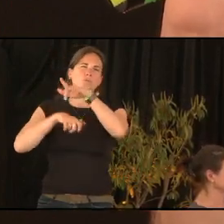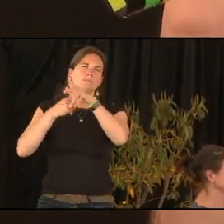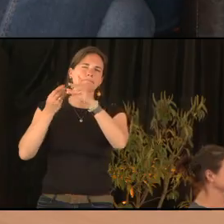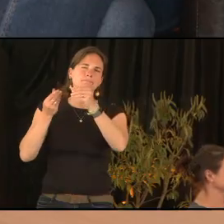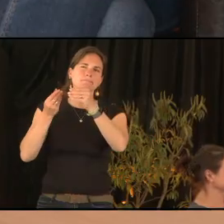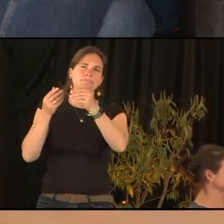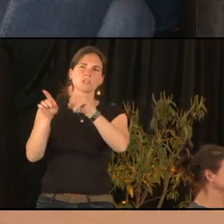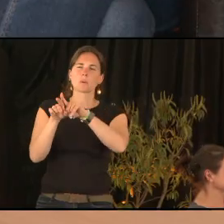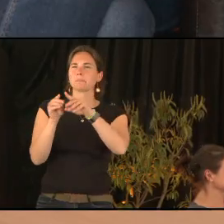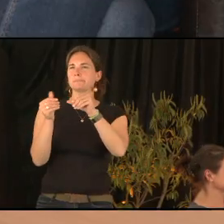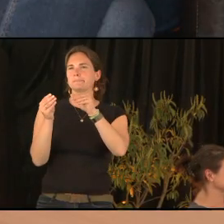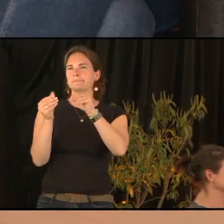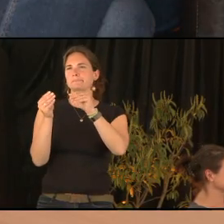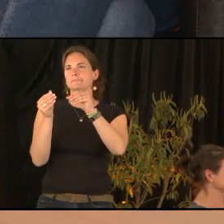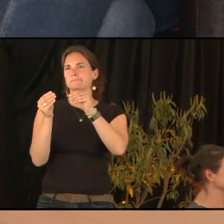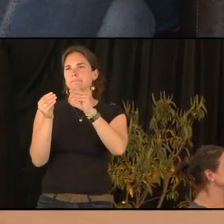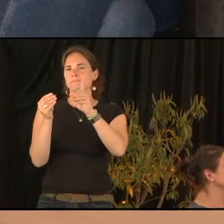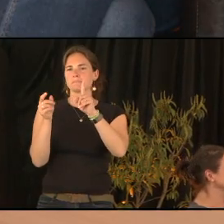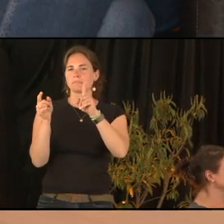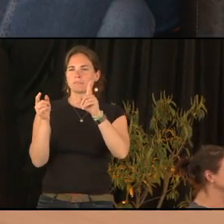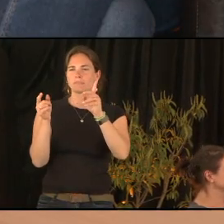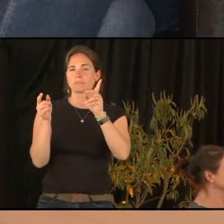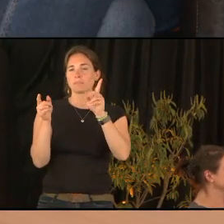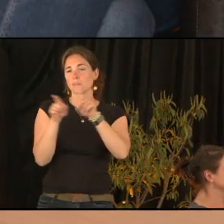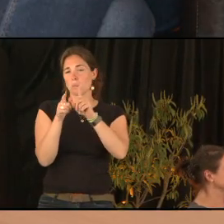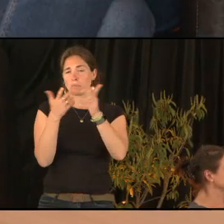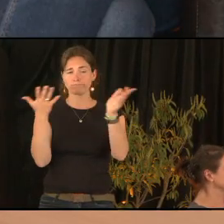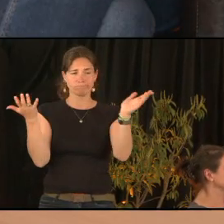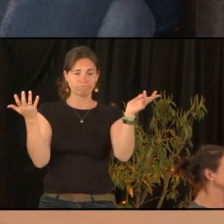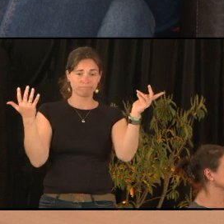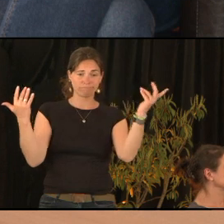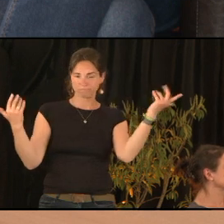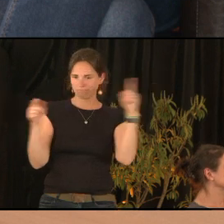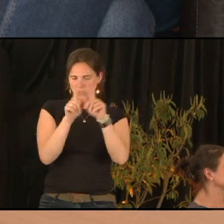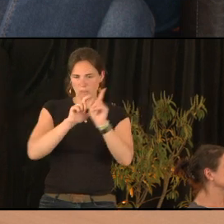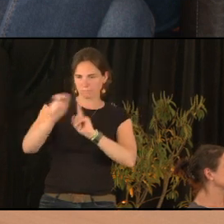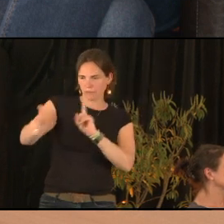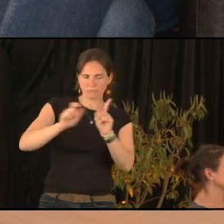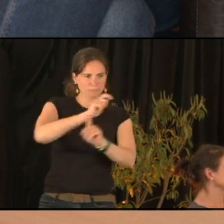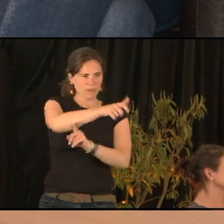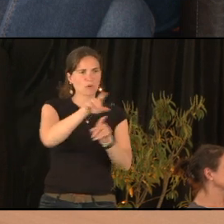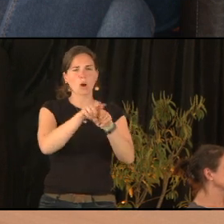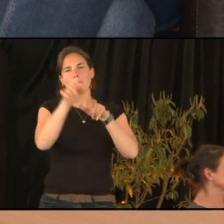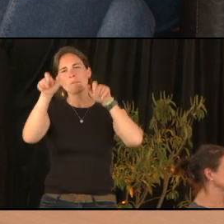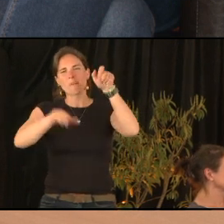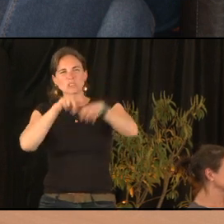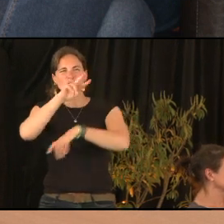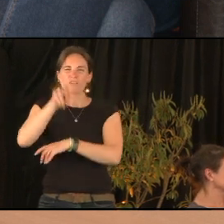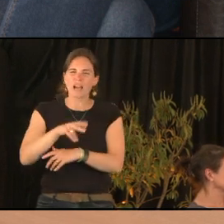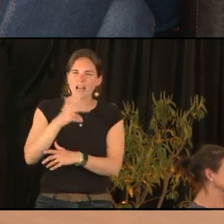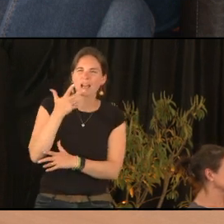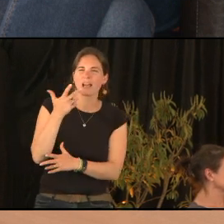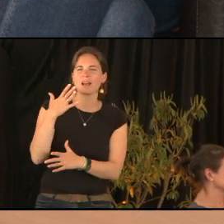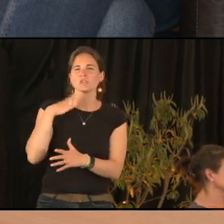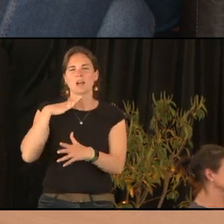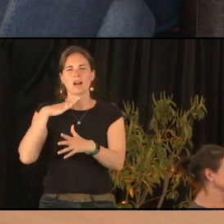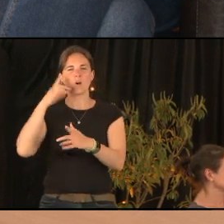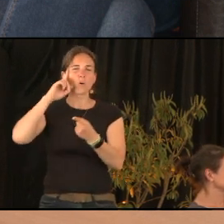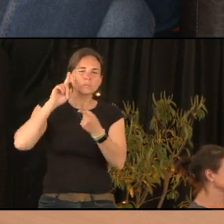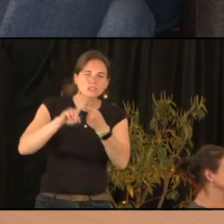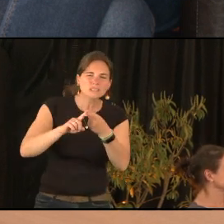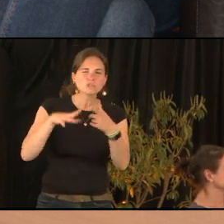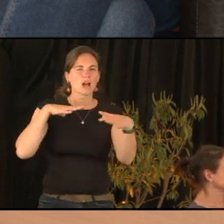le souci de remarquer tout la la technicité, tous les rouages,